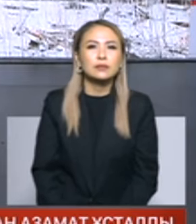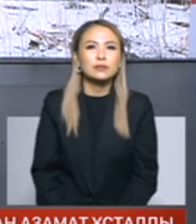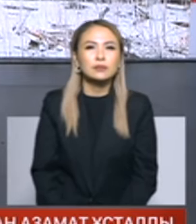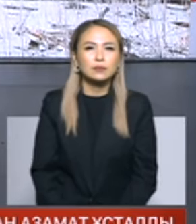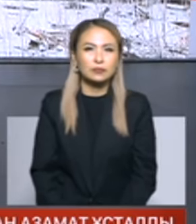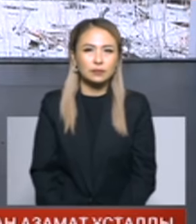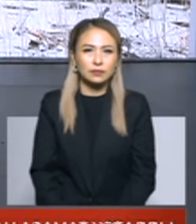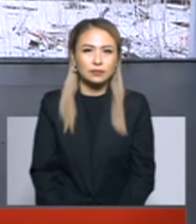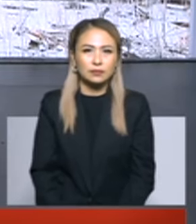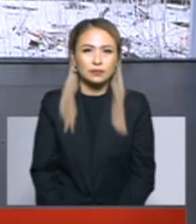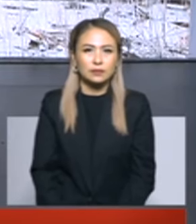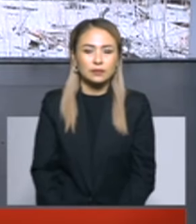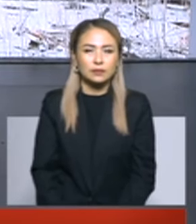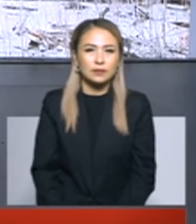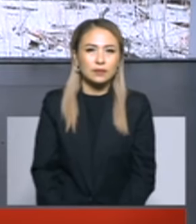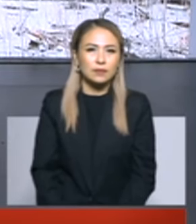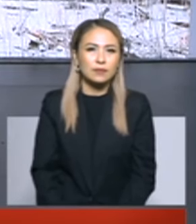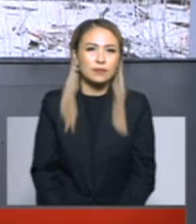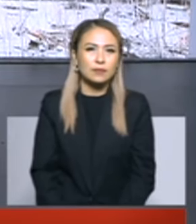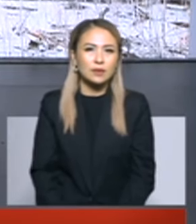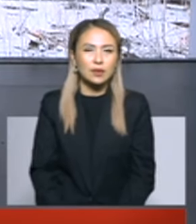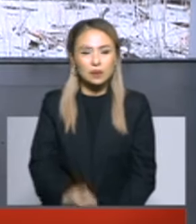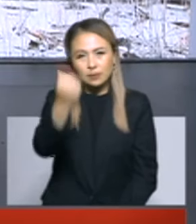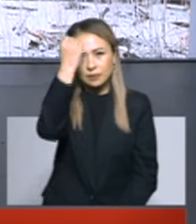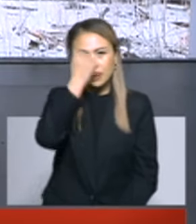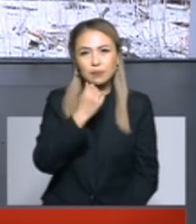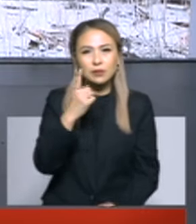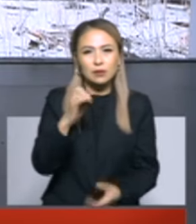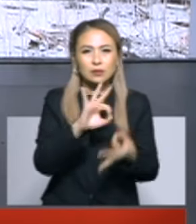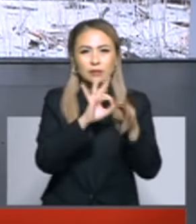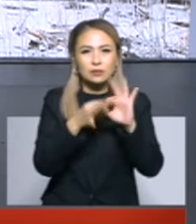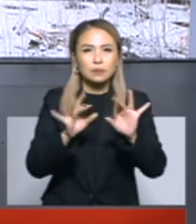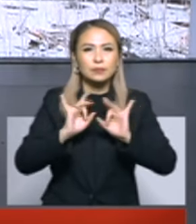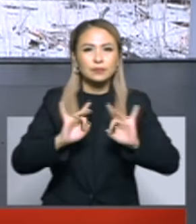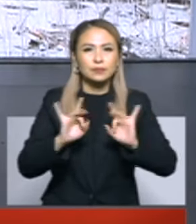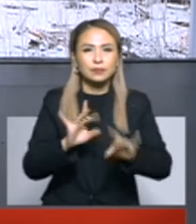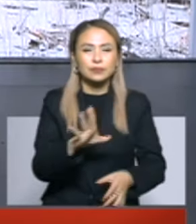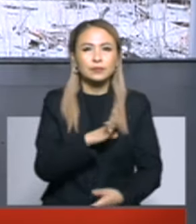Я, рахмет, әріптес. Мән жайды жеткізген әріптесім Нұрсұлтан Тілектес еді.